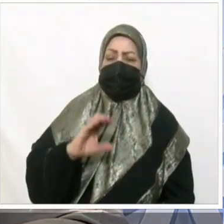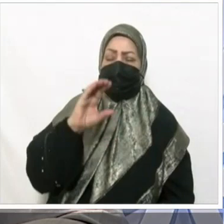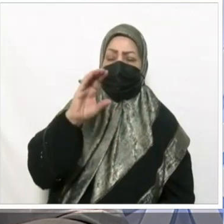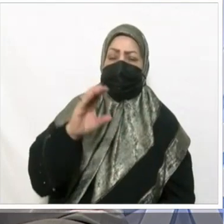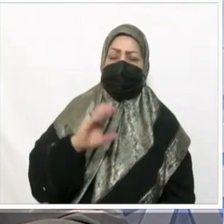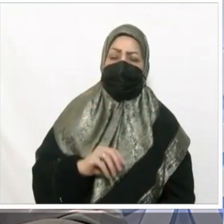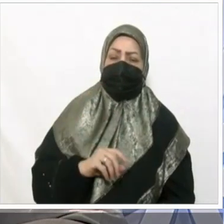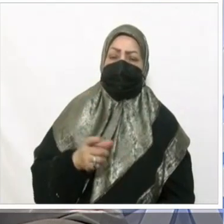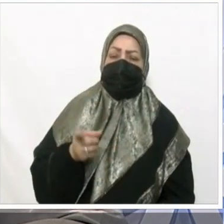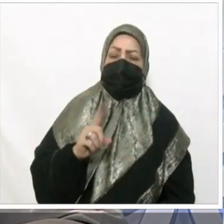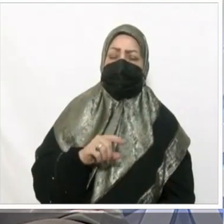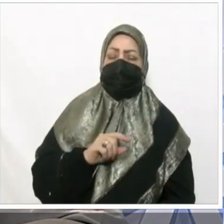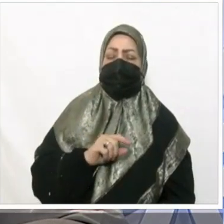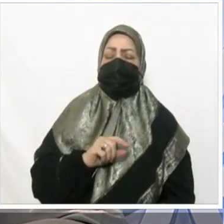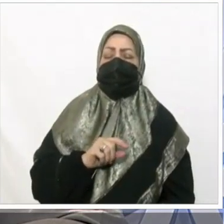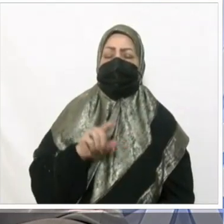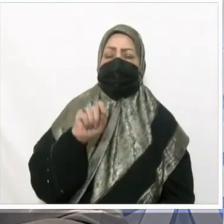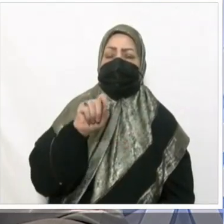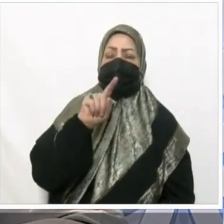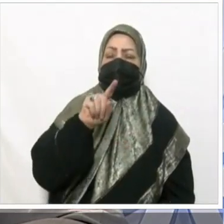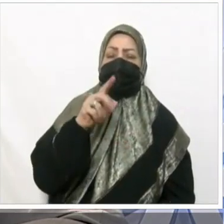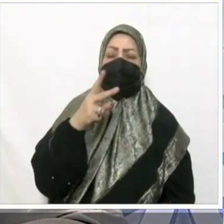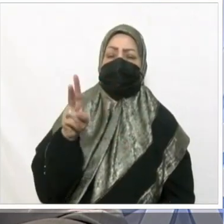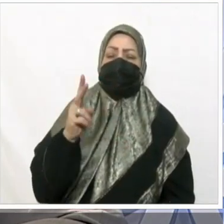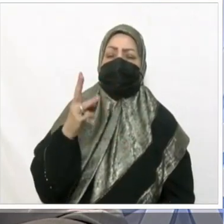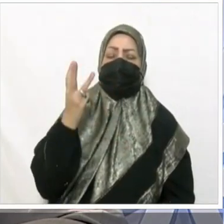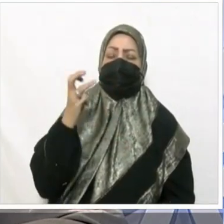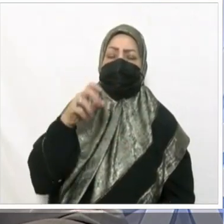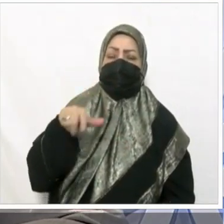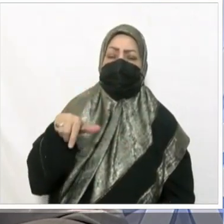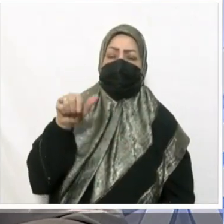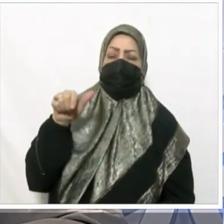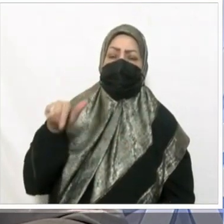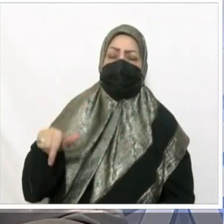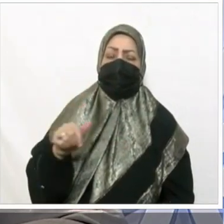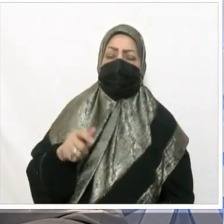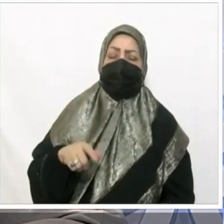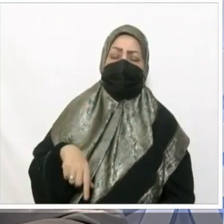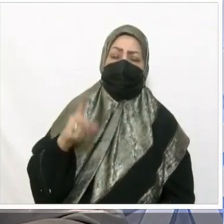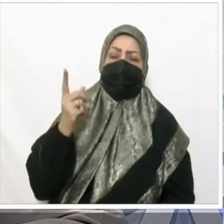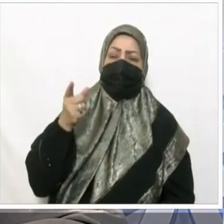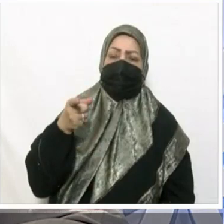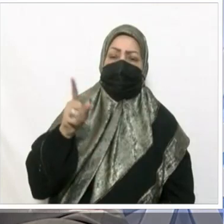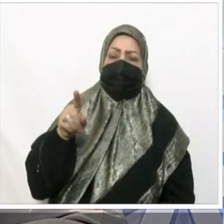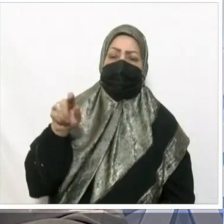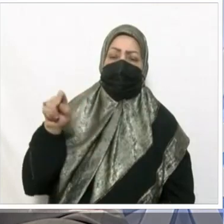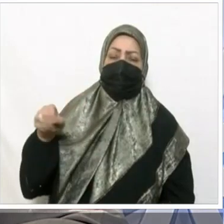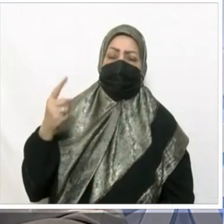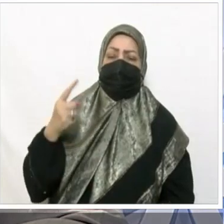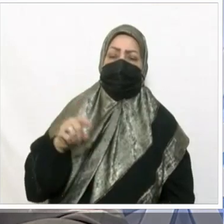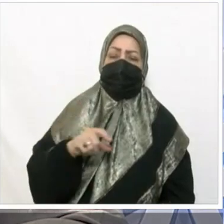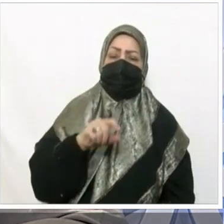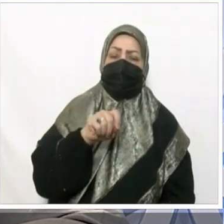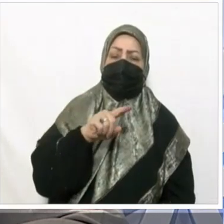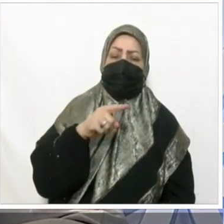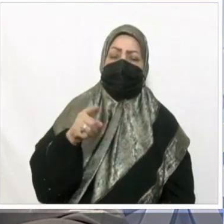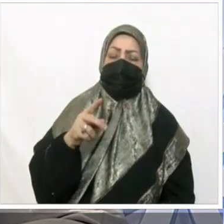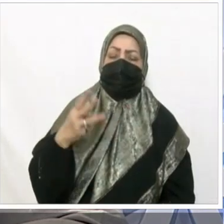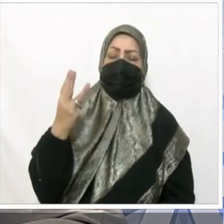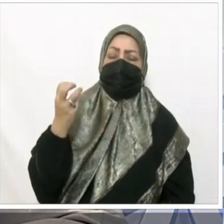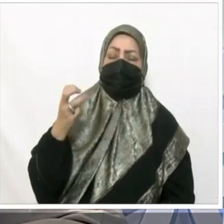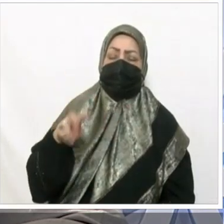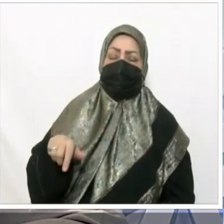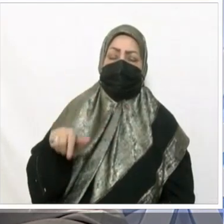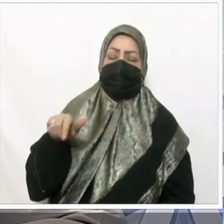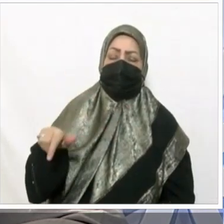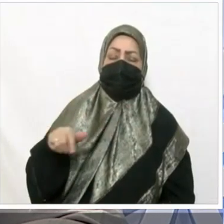وكذلك متابعتنا على البث المباشر على الموقع الرسمي لقناة التناصح، وعبر حساب التناصح على